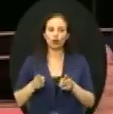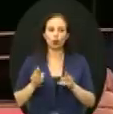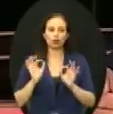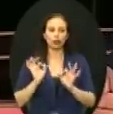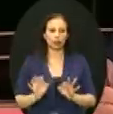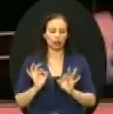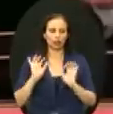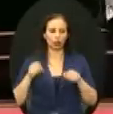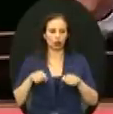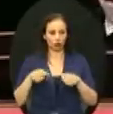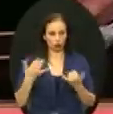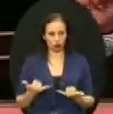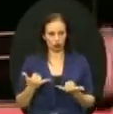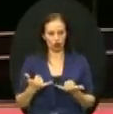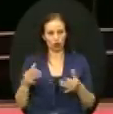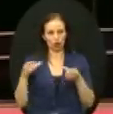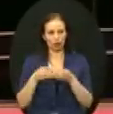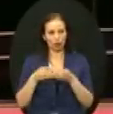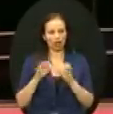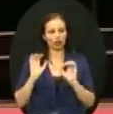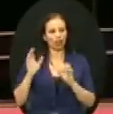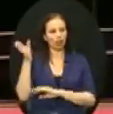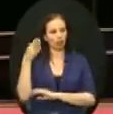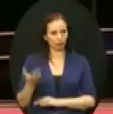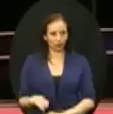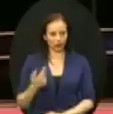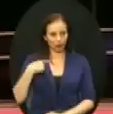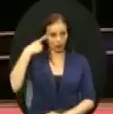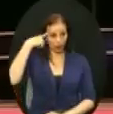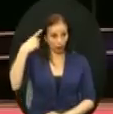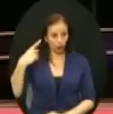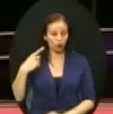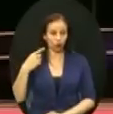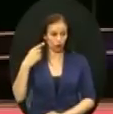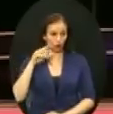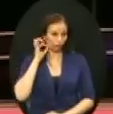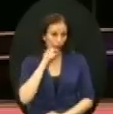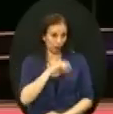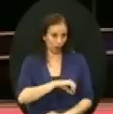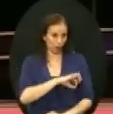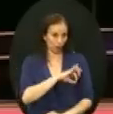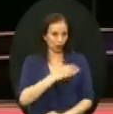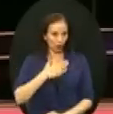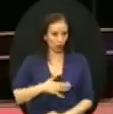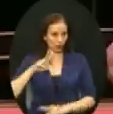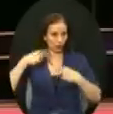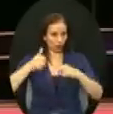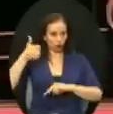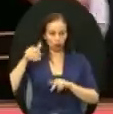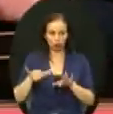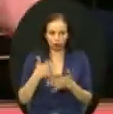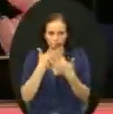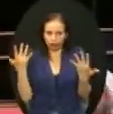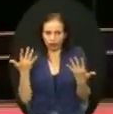אמיתית לשלטון הקיים במחנה הלאומי. טוב, אני מבינה שליברמן עוד לא גנז את החלום שלו להיות ראש ממשלה. לא, בטח שלא, הוא גם הודיע את זה בצורה